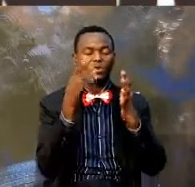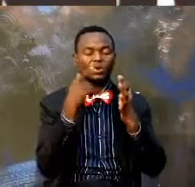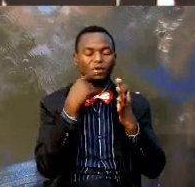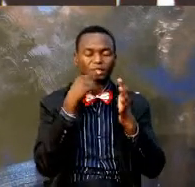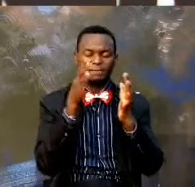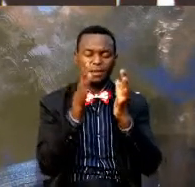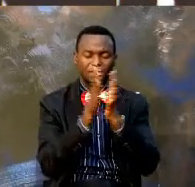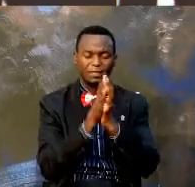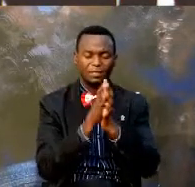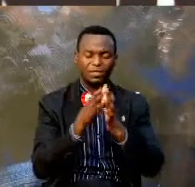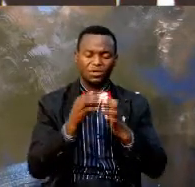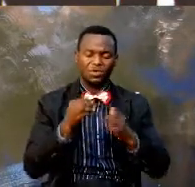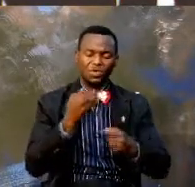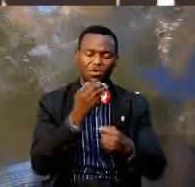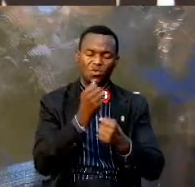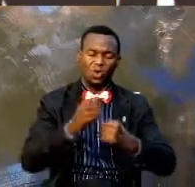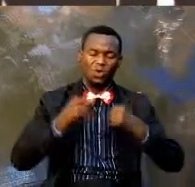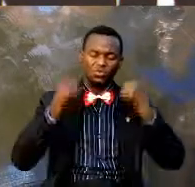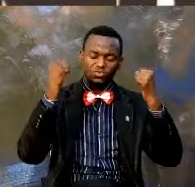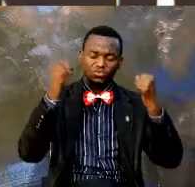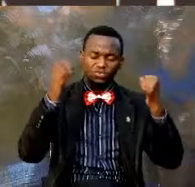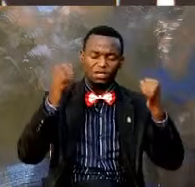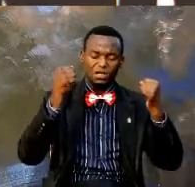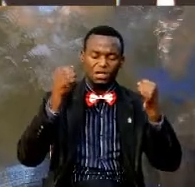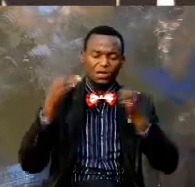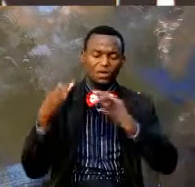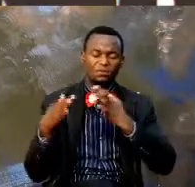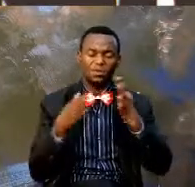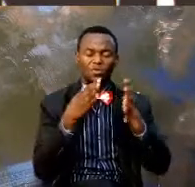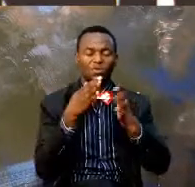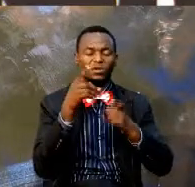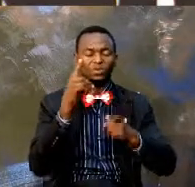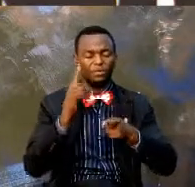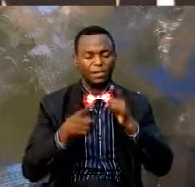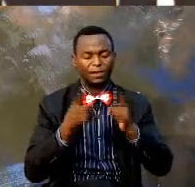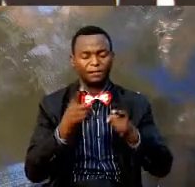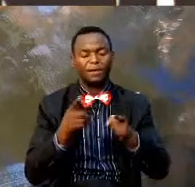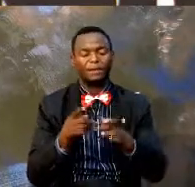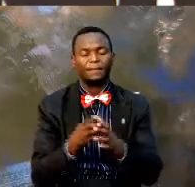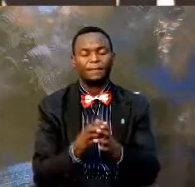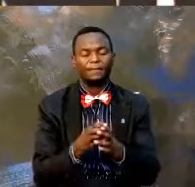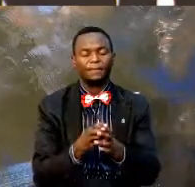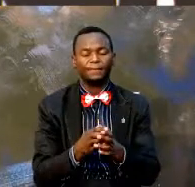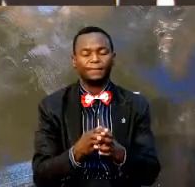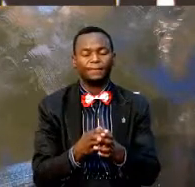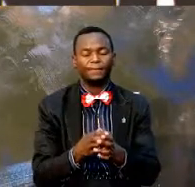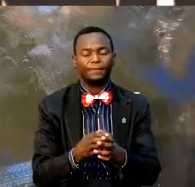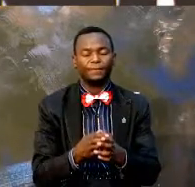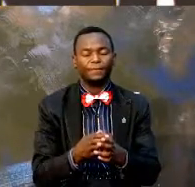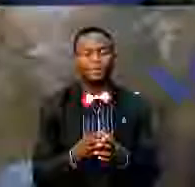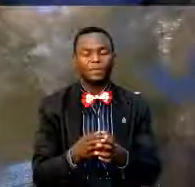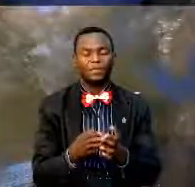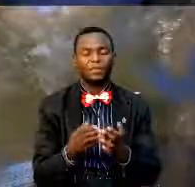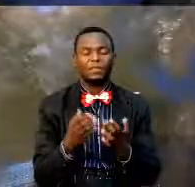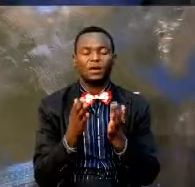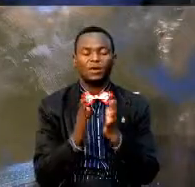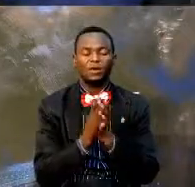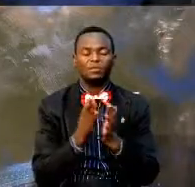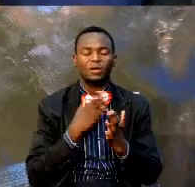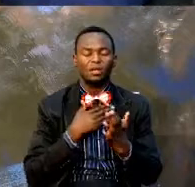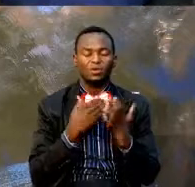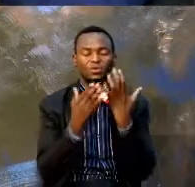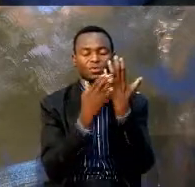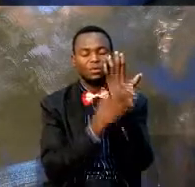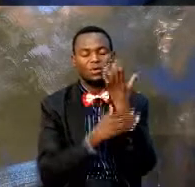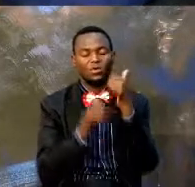tumetembea. Kwa ushujaa wako tumekuja mbele zako. Na kwa ahadi yako umetusamehe. Kwa